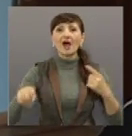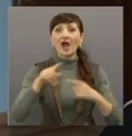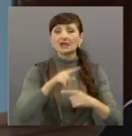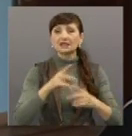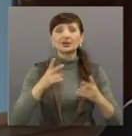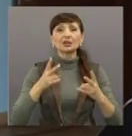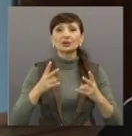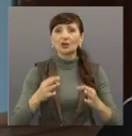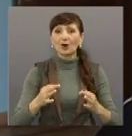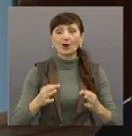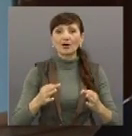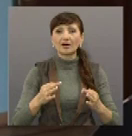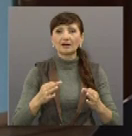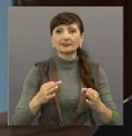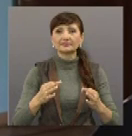но